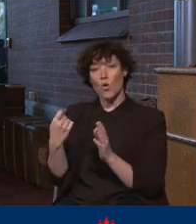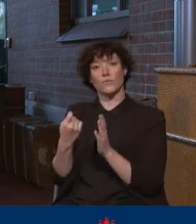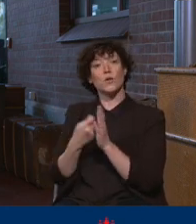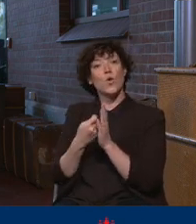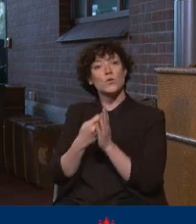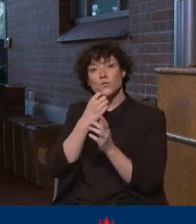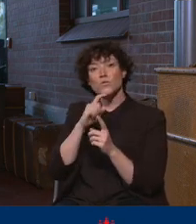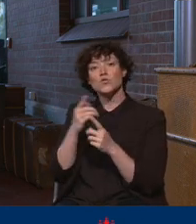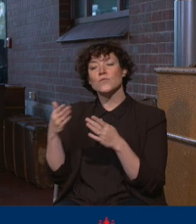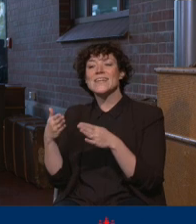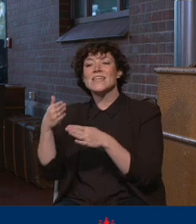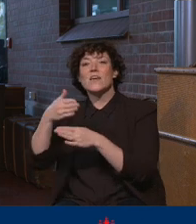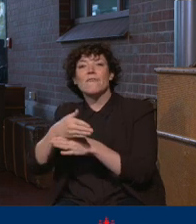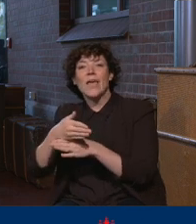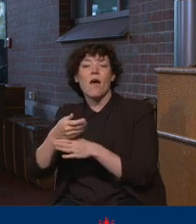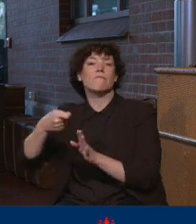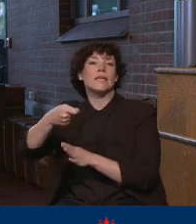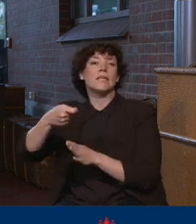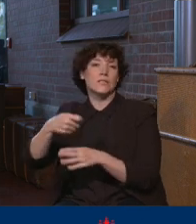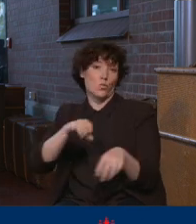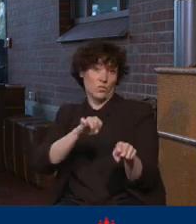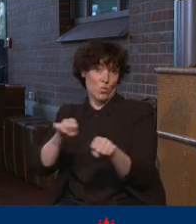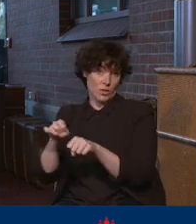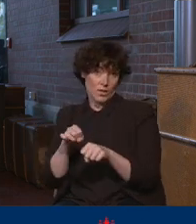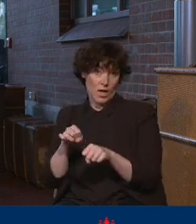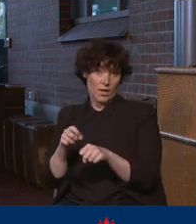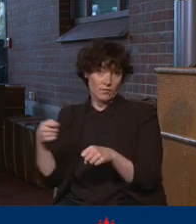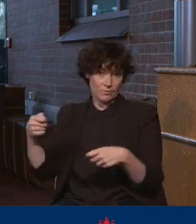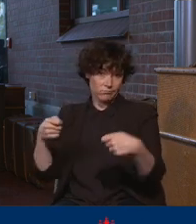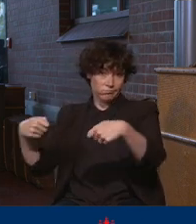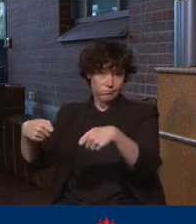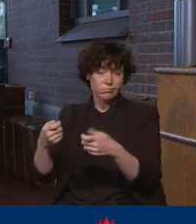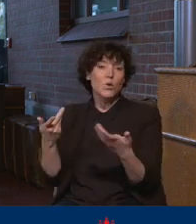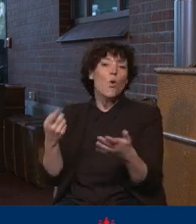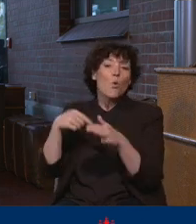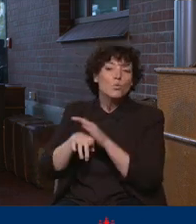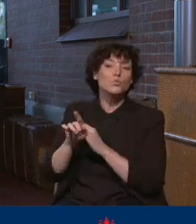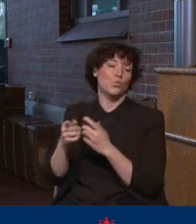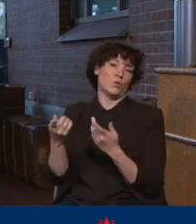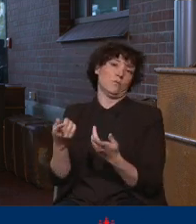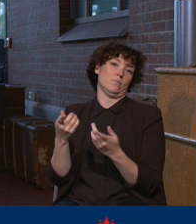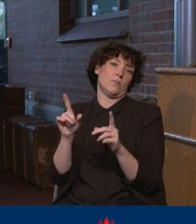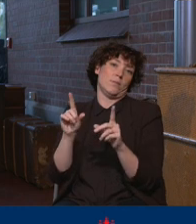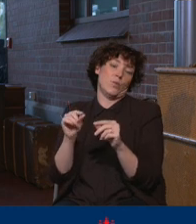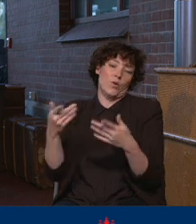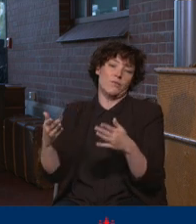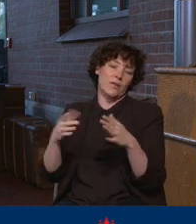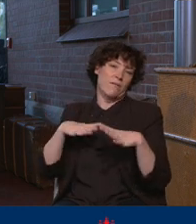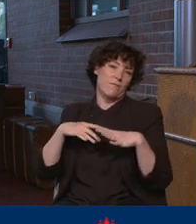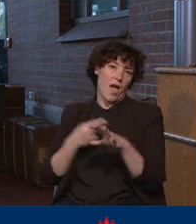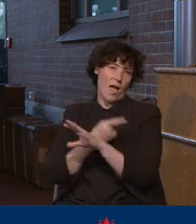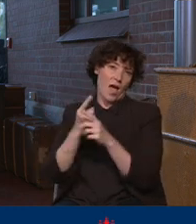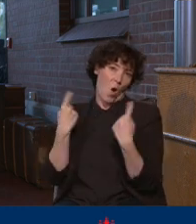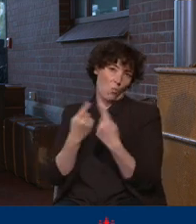quer finanzierungsmöglichkeit die entsteht und das bedeutet natürlich neue freiräume vielleicht nicht im